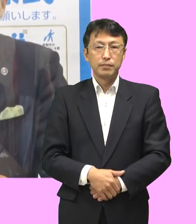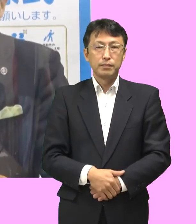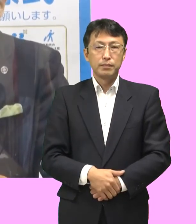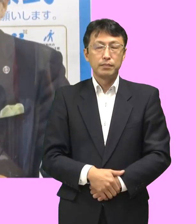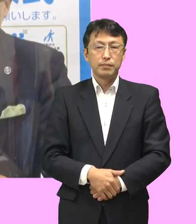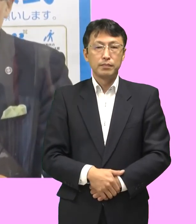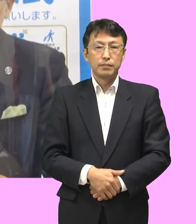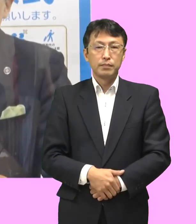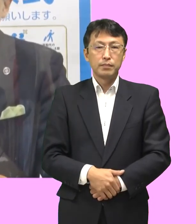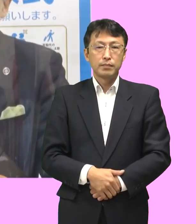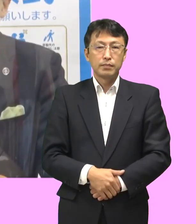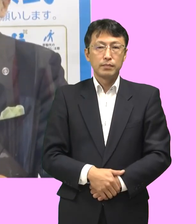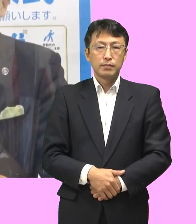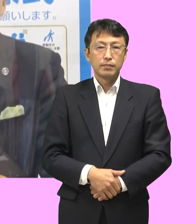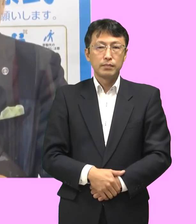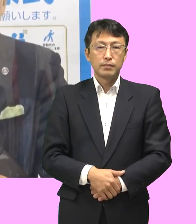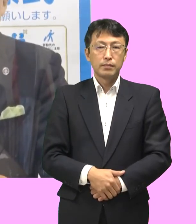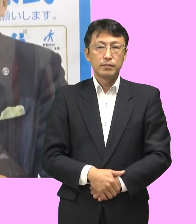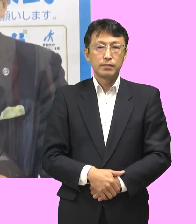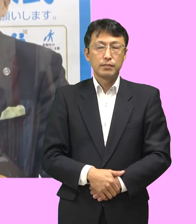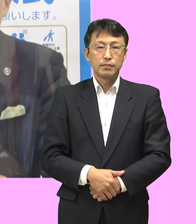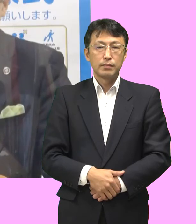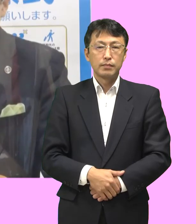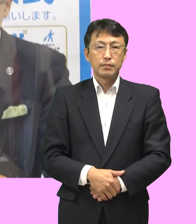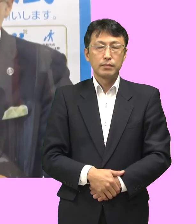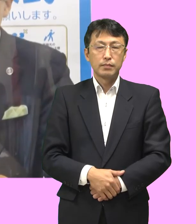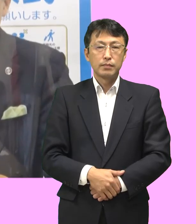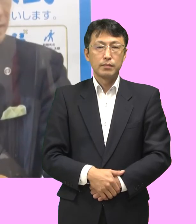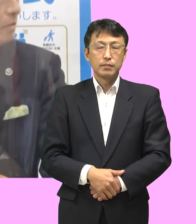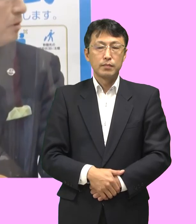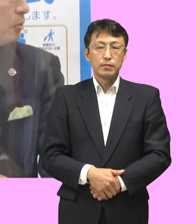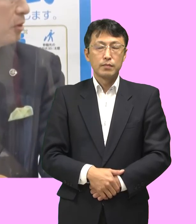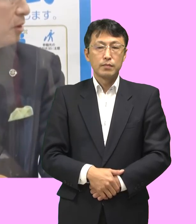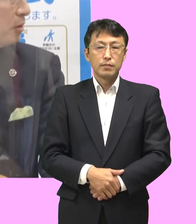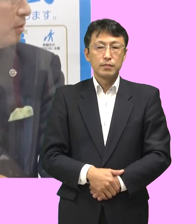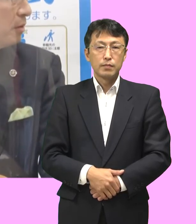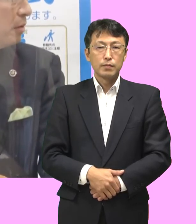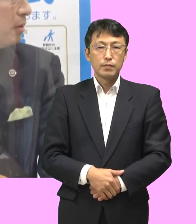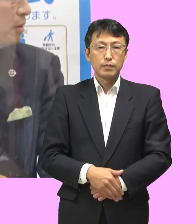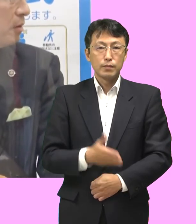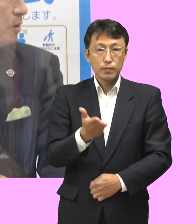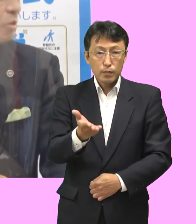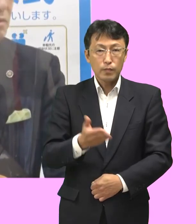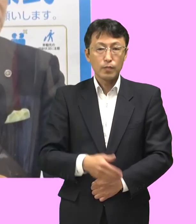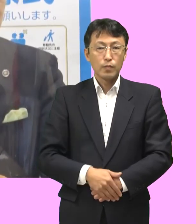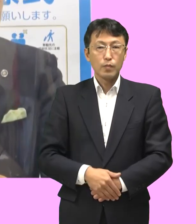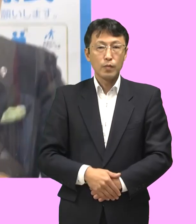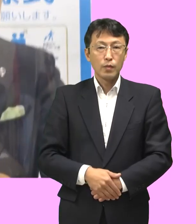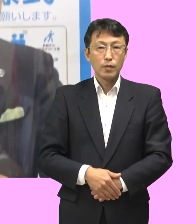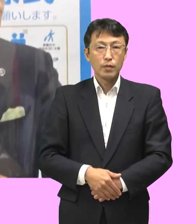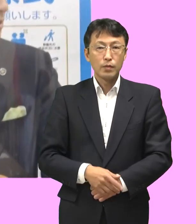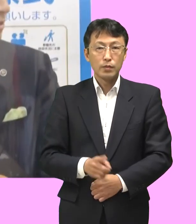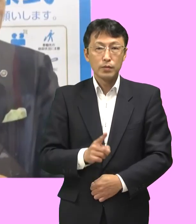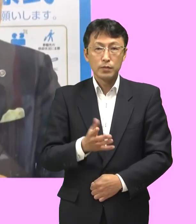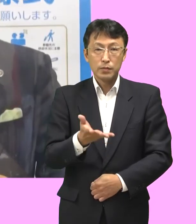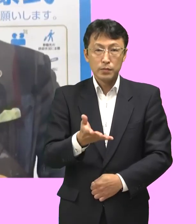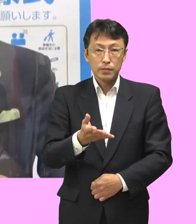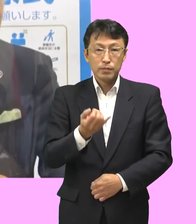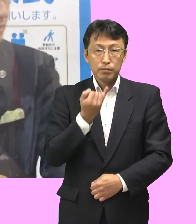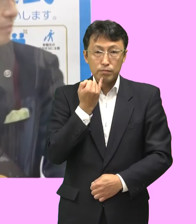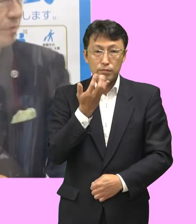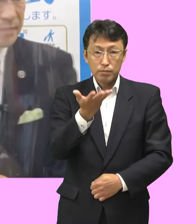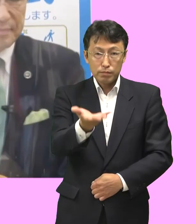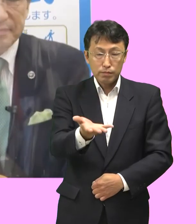じゃあどうぞ、読売さん。読売さんです。どっち？じゃあ司会者です。